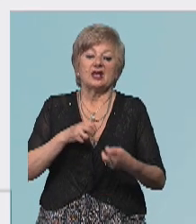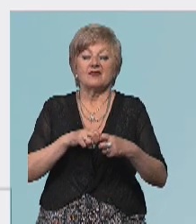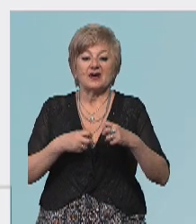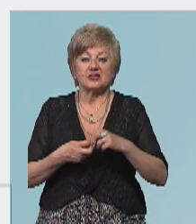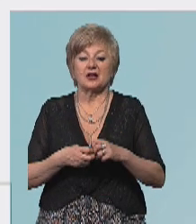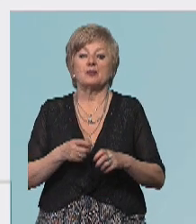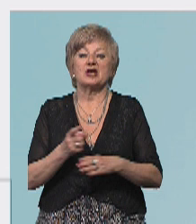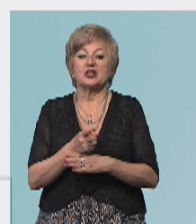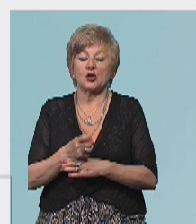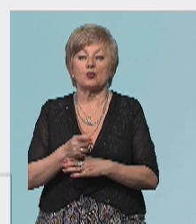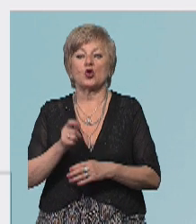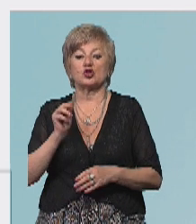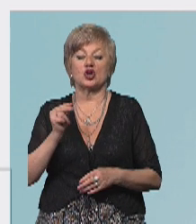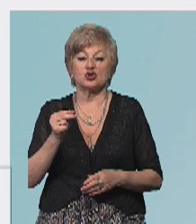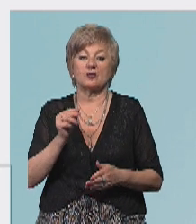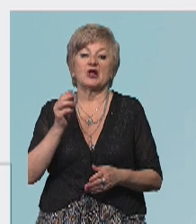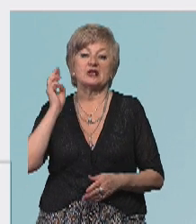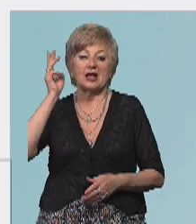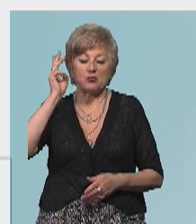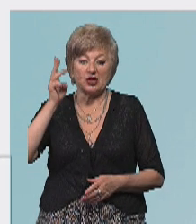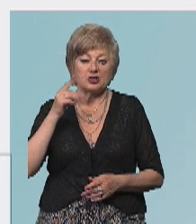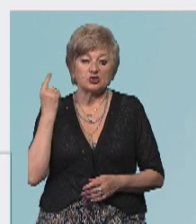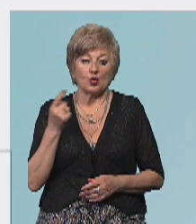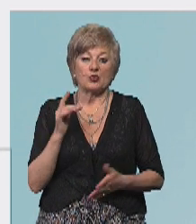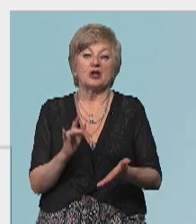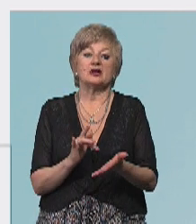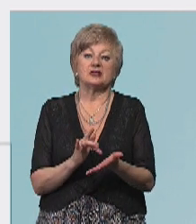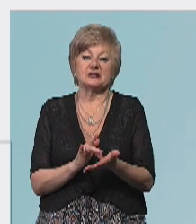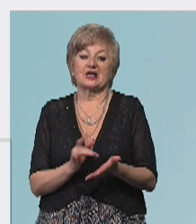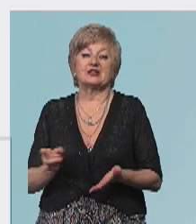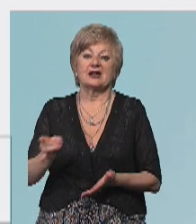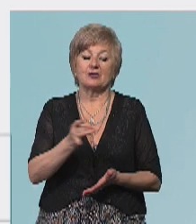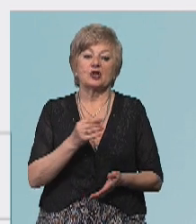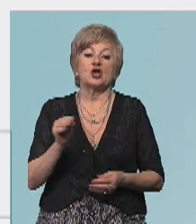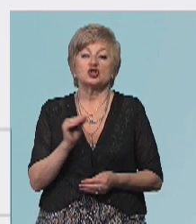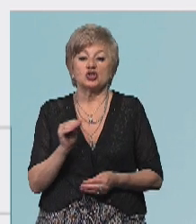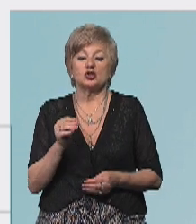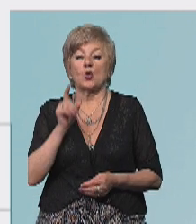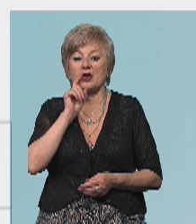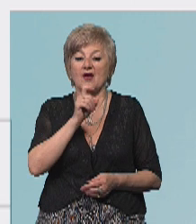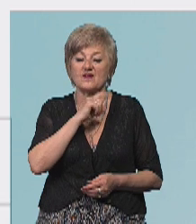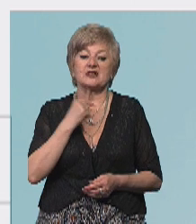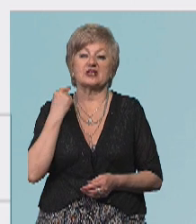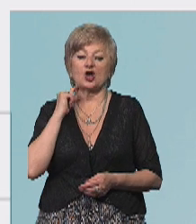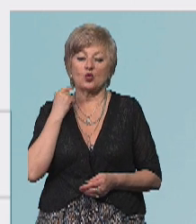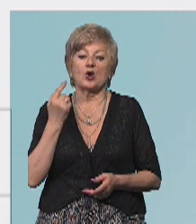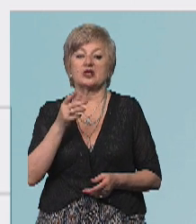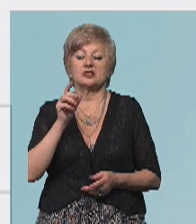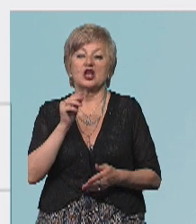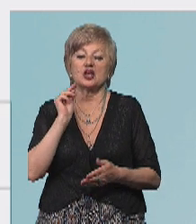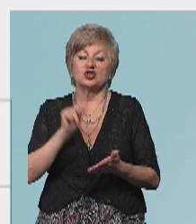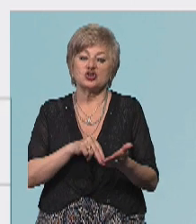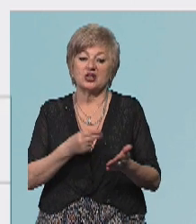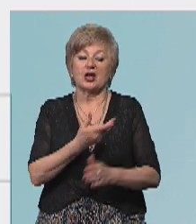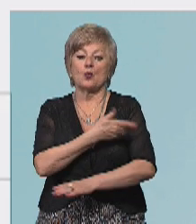Івано-Франківська, Тернопільська, Чернівецька та Хмельницька області. Центральний регіон – Житомирська, Вінницька, Кіровоградська, Черкаська,